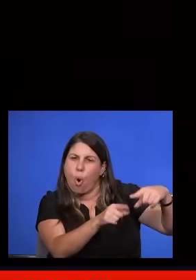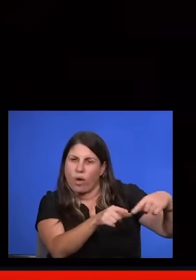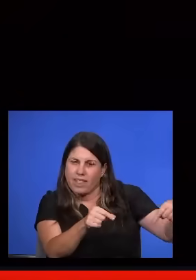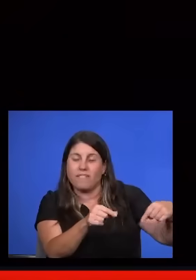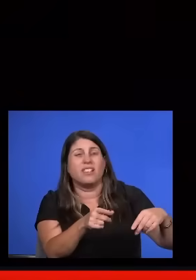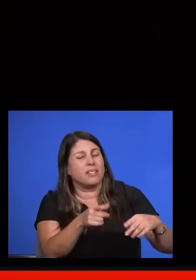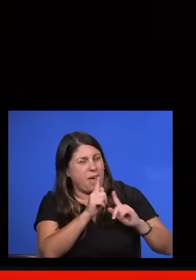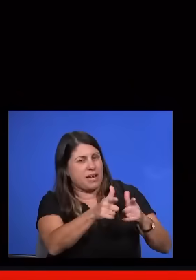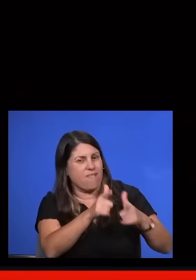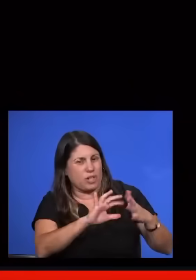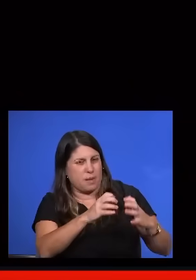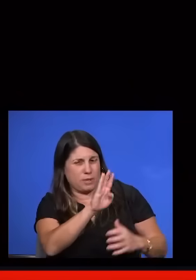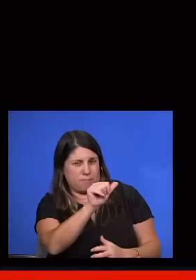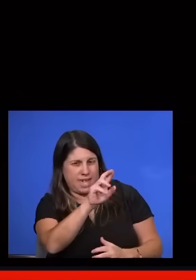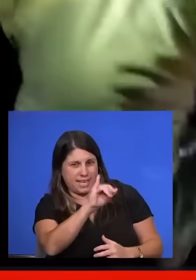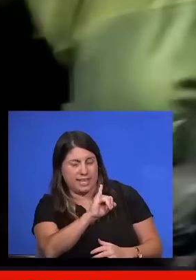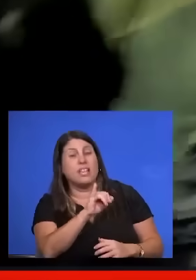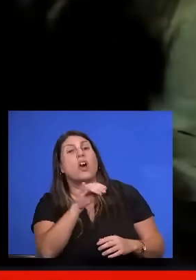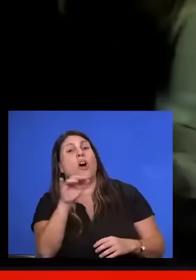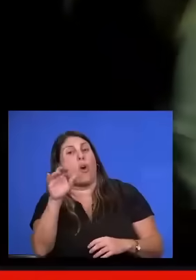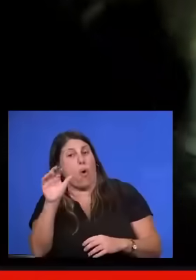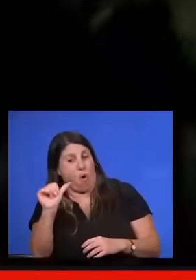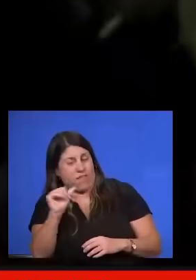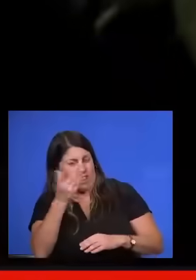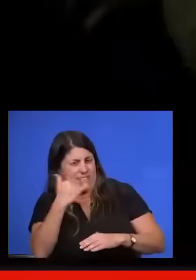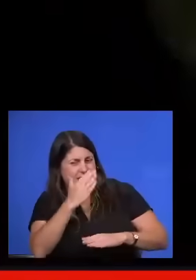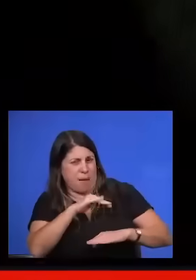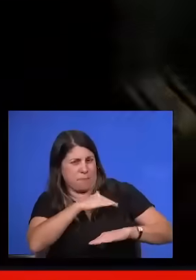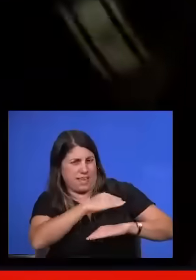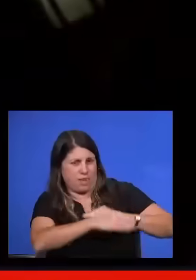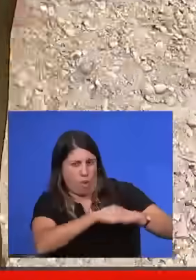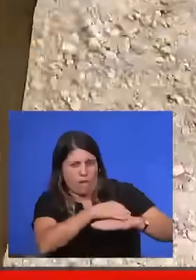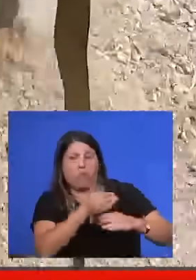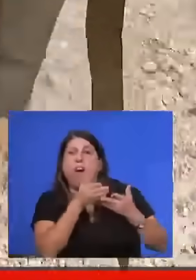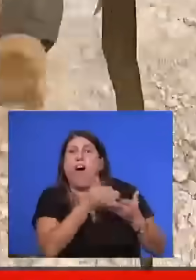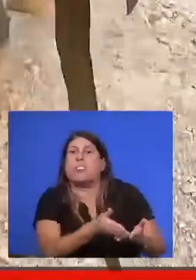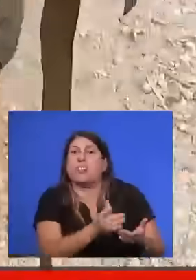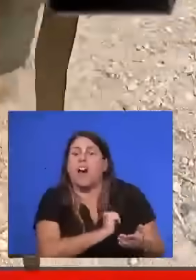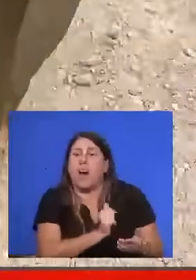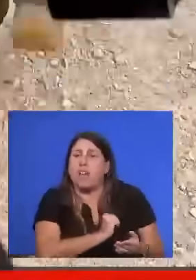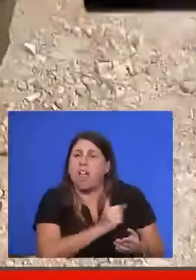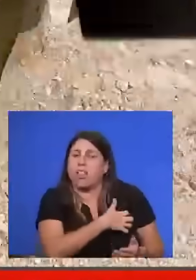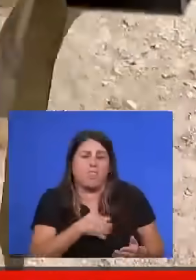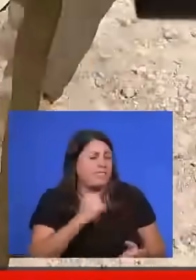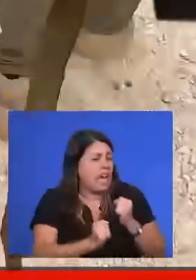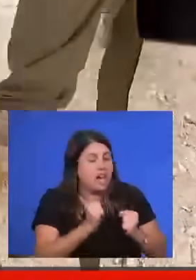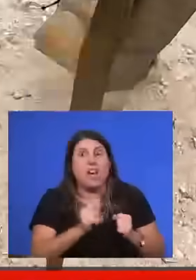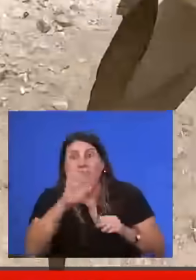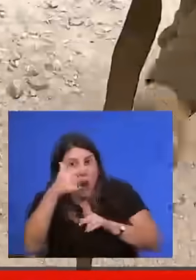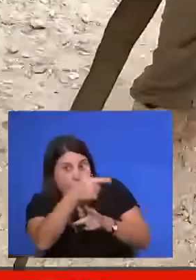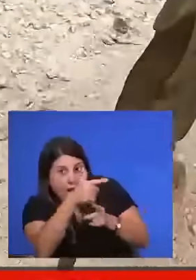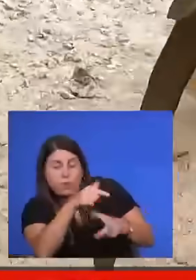אופק, שהיה גם חובש, סייע לחייל שנפצע אנושות. תחת אש הוא טיפל בלוחם הפצוע, צרור עיריות פגע